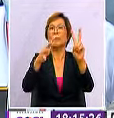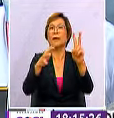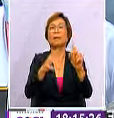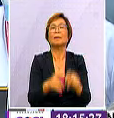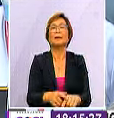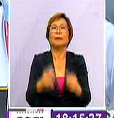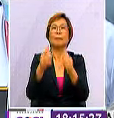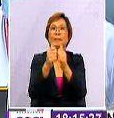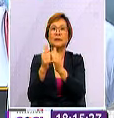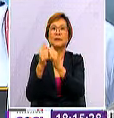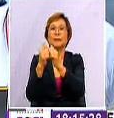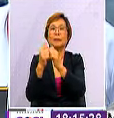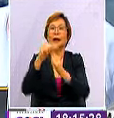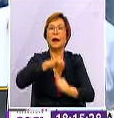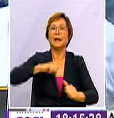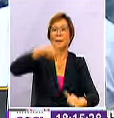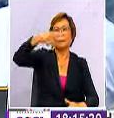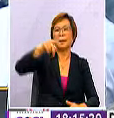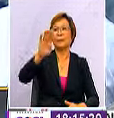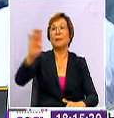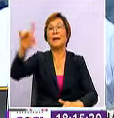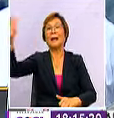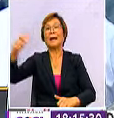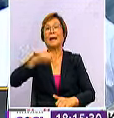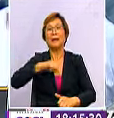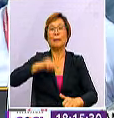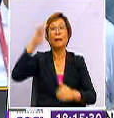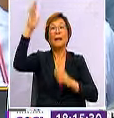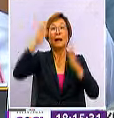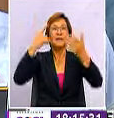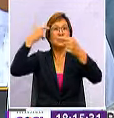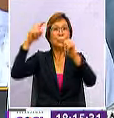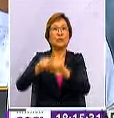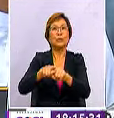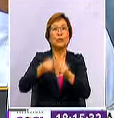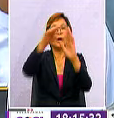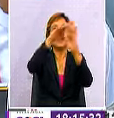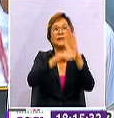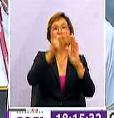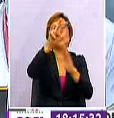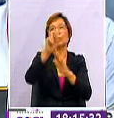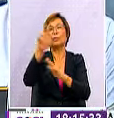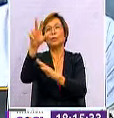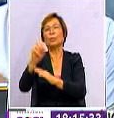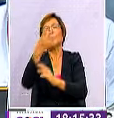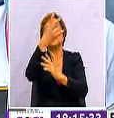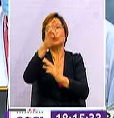bersama negara-negara ahli PBB yang lain, Malaysia telah bersetuju untuk menerima agenda 2030 dan 17 matlamat